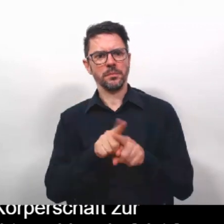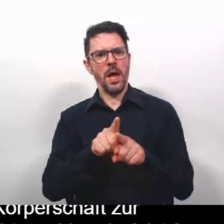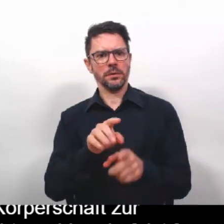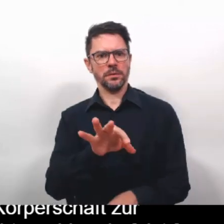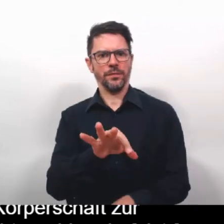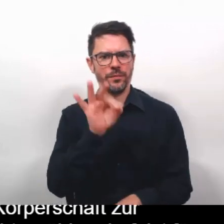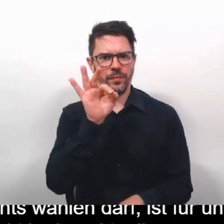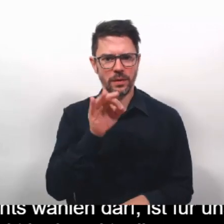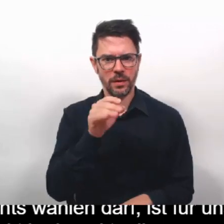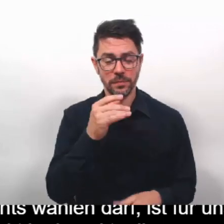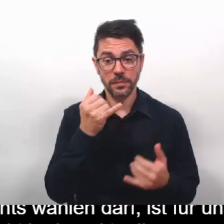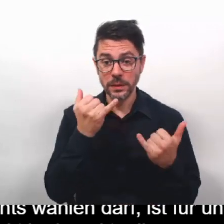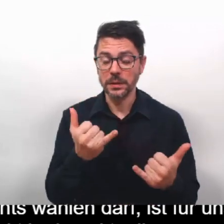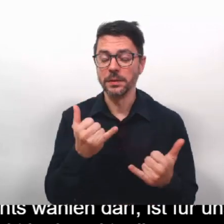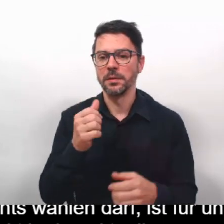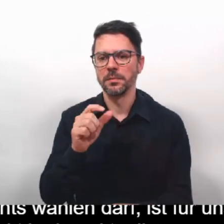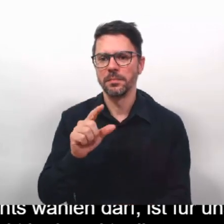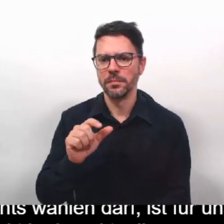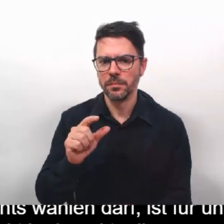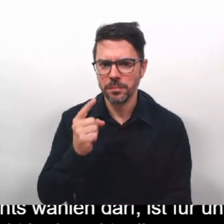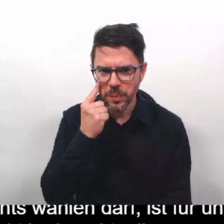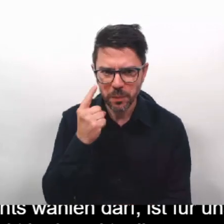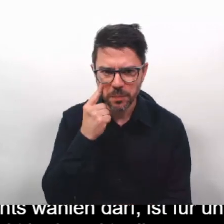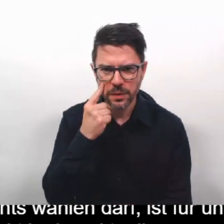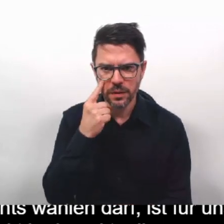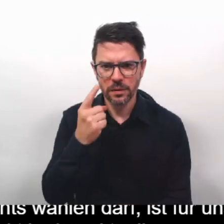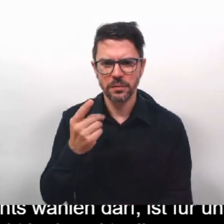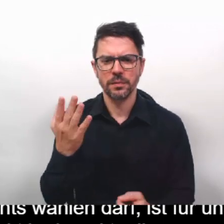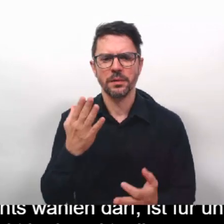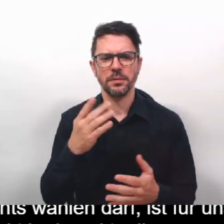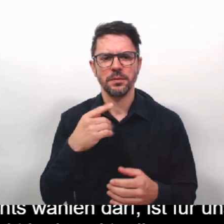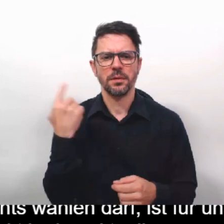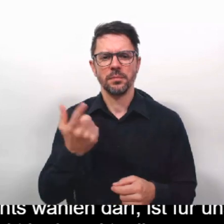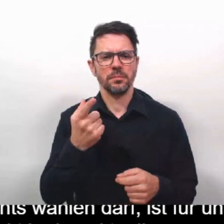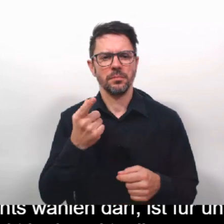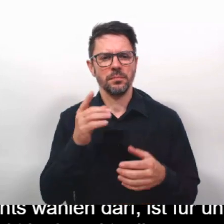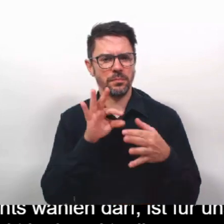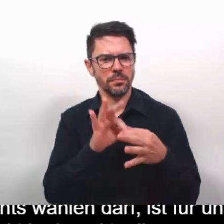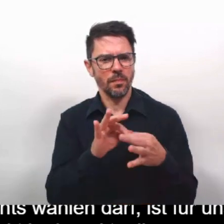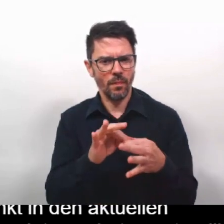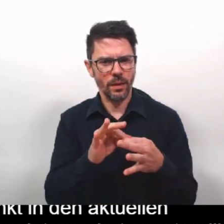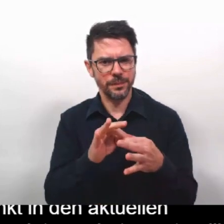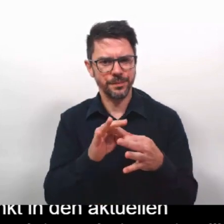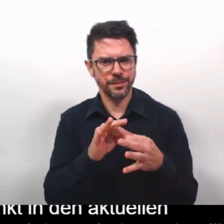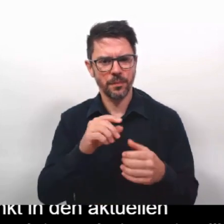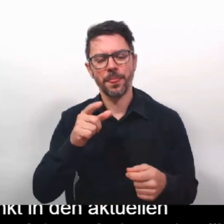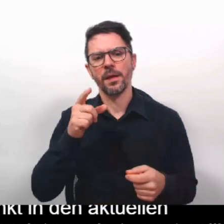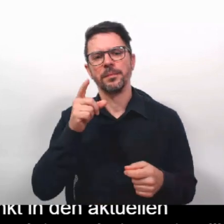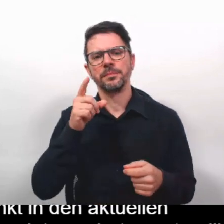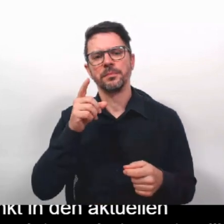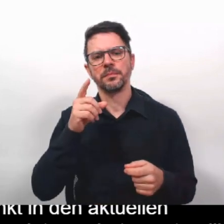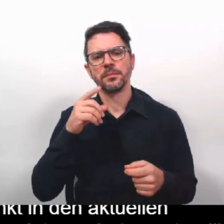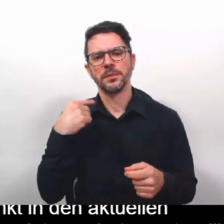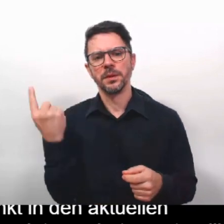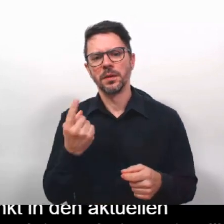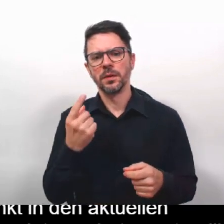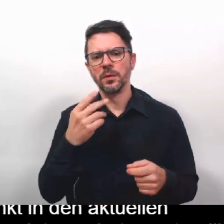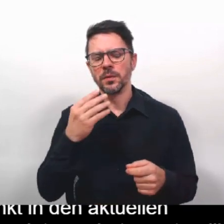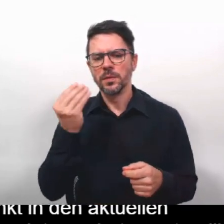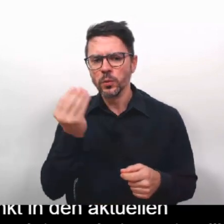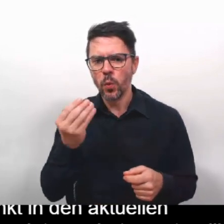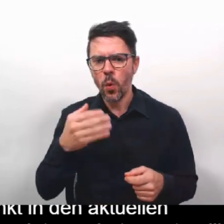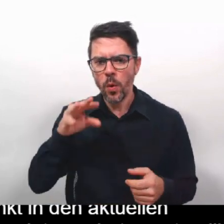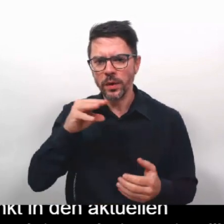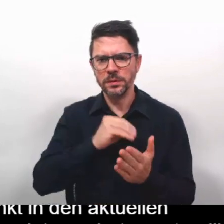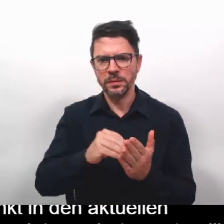sondern erst mal die Frage nach dem Können. Wir sind feine, aber wir sind kleine Hochschulen und brauchen von daher in